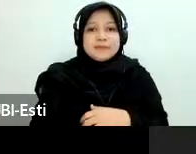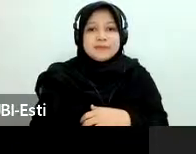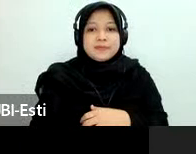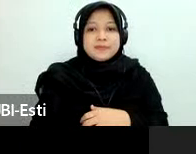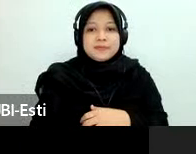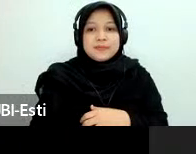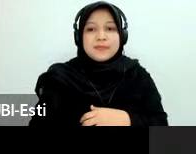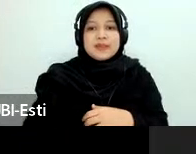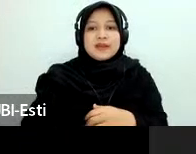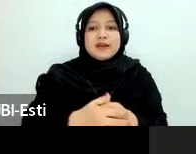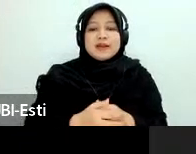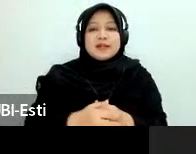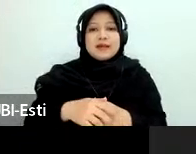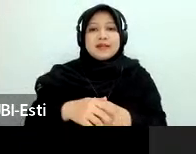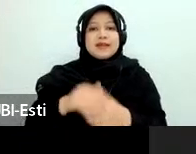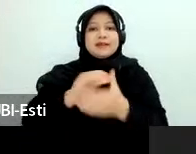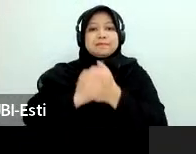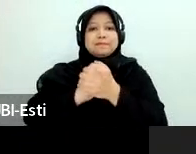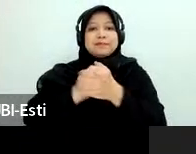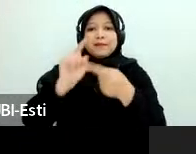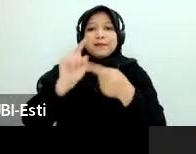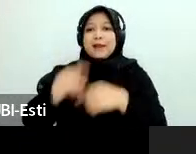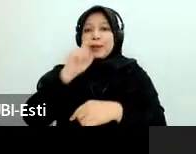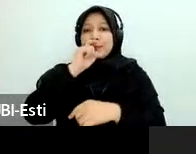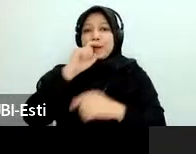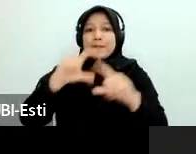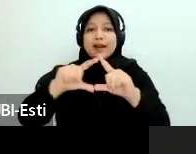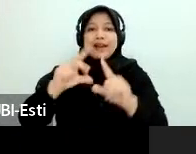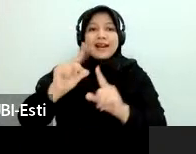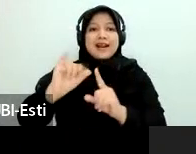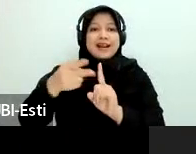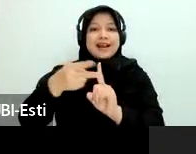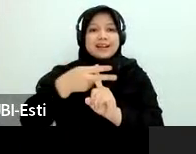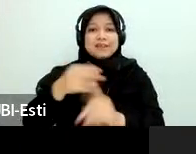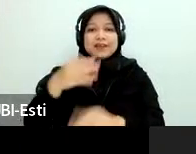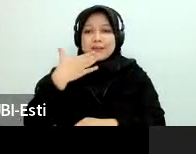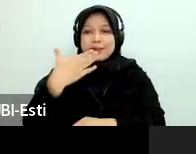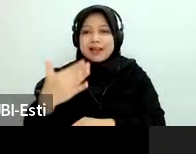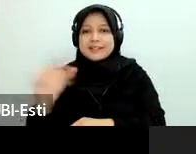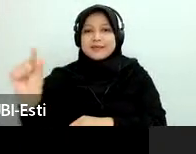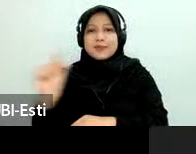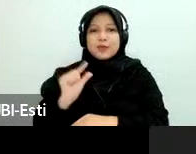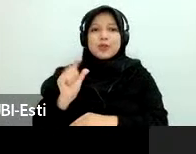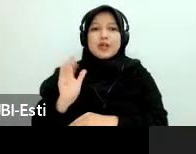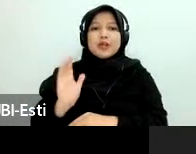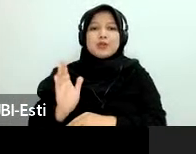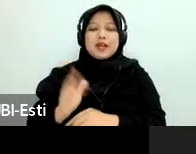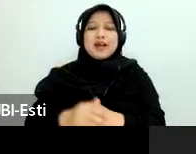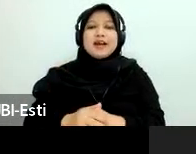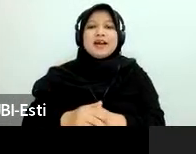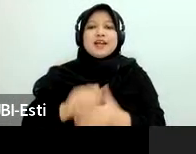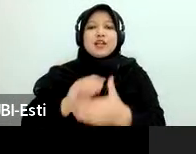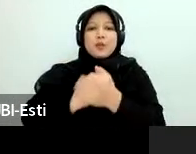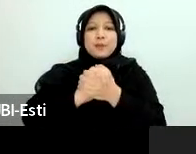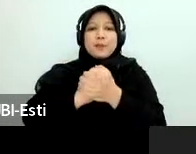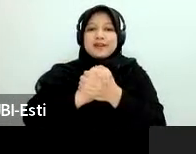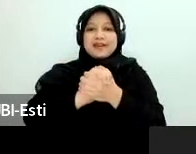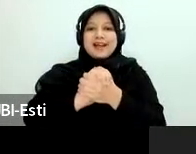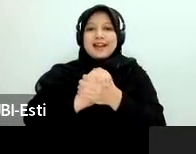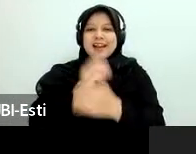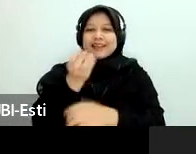pemerhati hukum di Indonesia salam kenal pak Arif Terima kasih atas undangannya sedikit perkenalan tadi